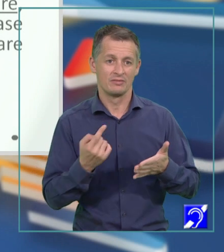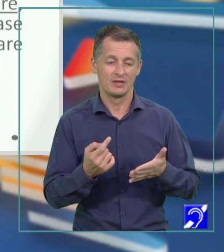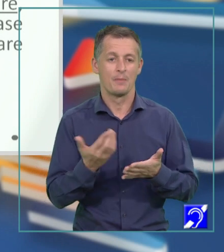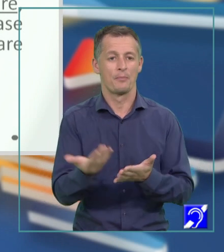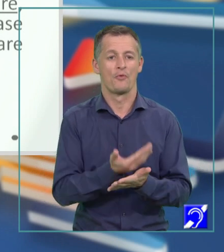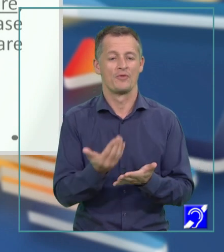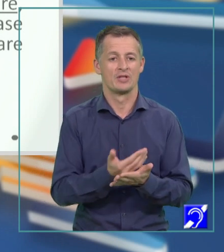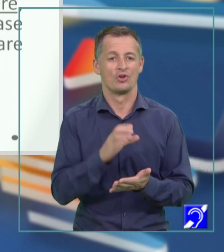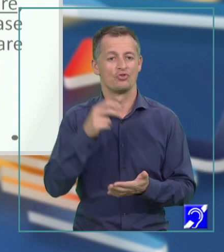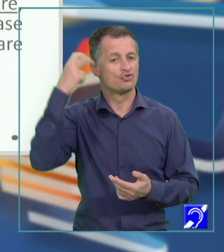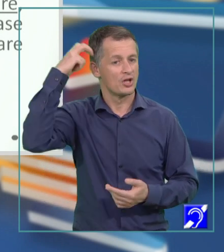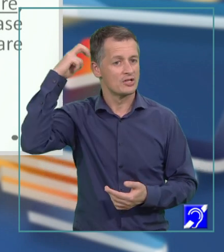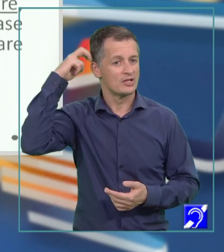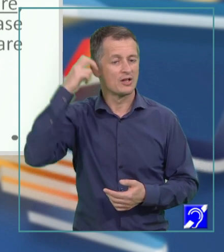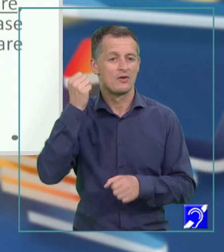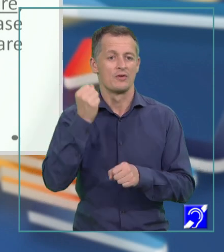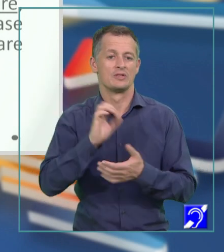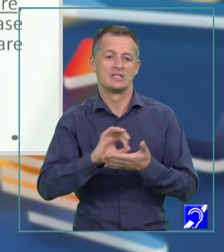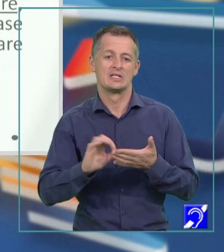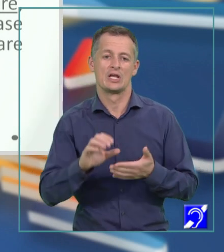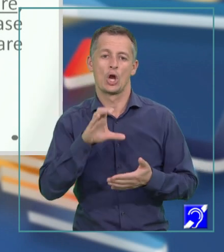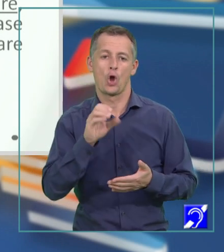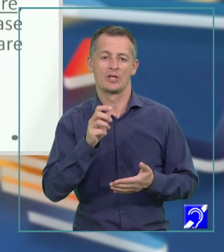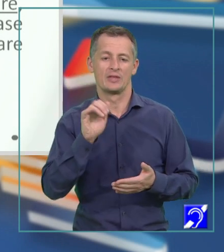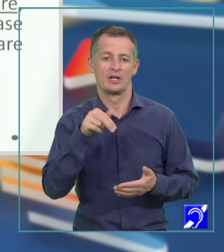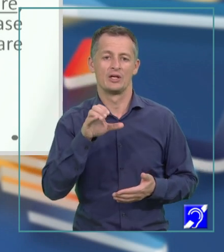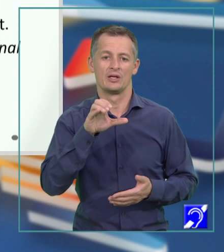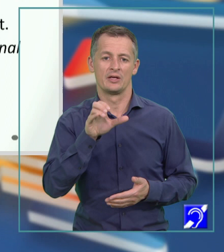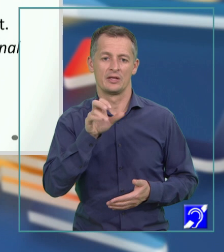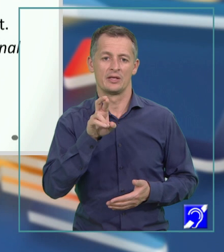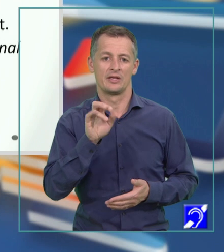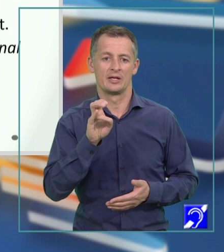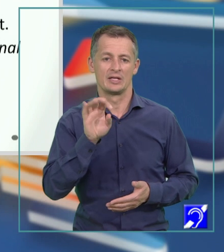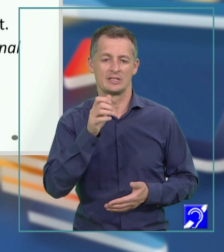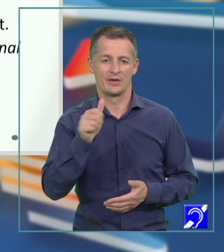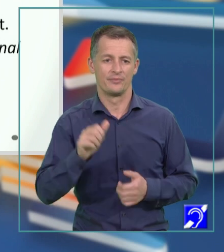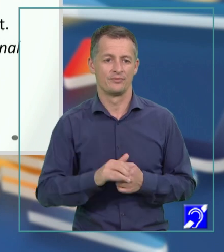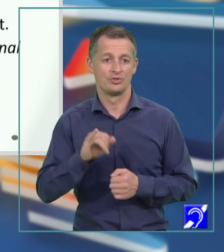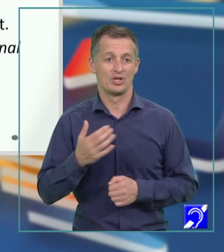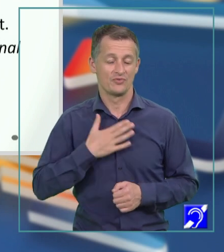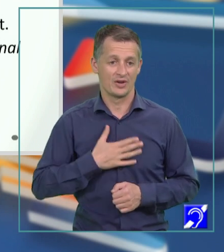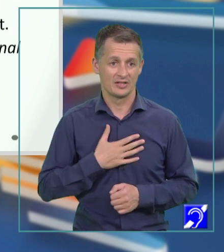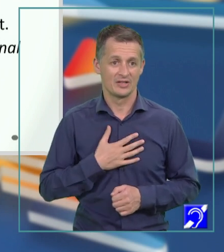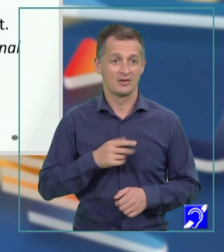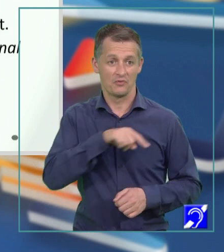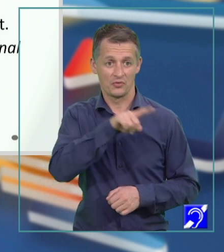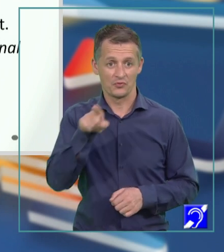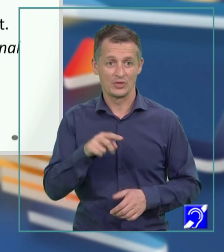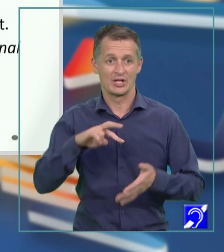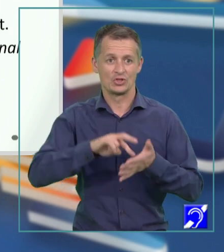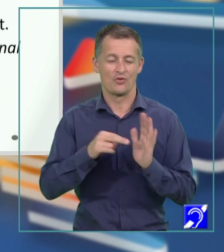Cireșarii, de Constantin Chiriță, da? Și aș vrea să rezolvați